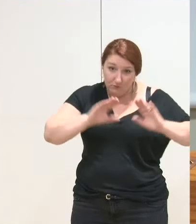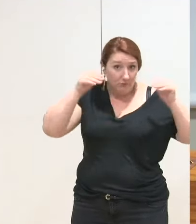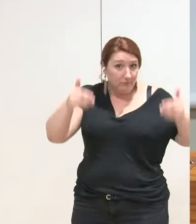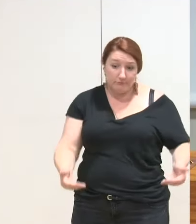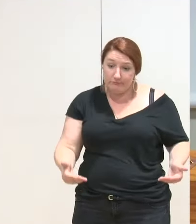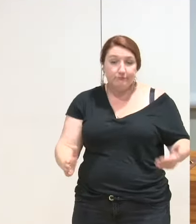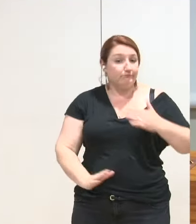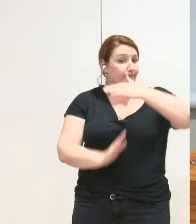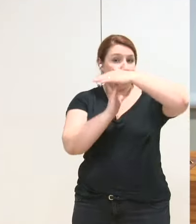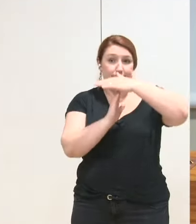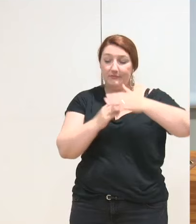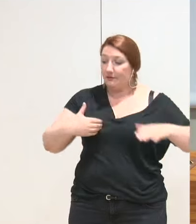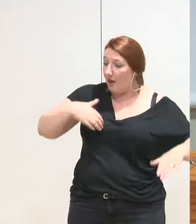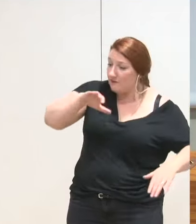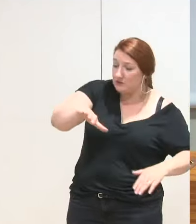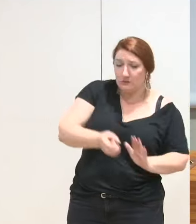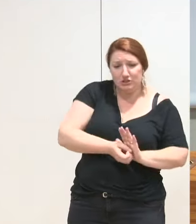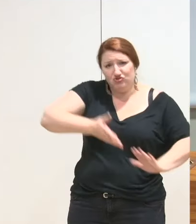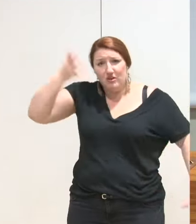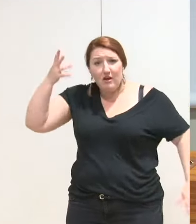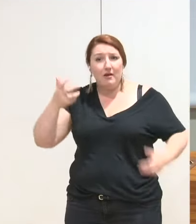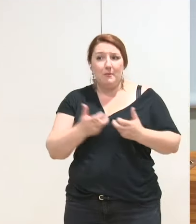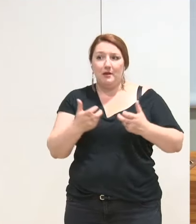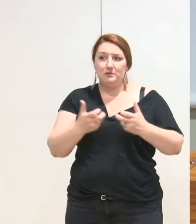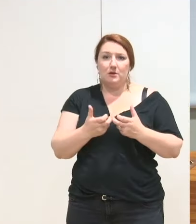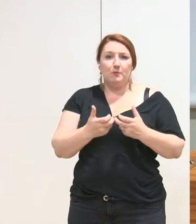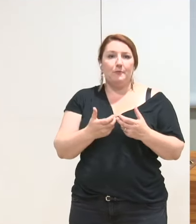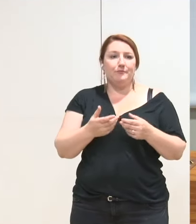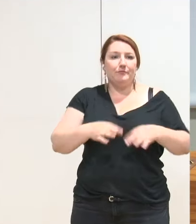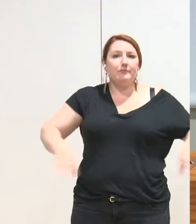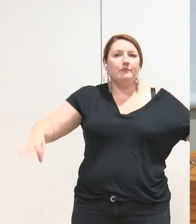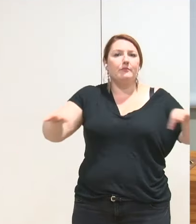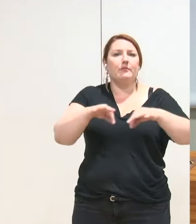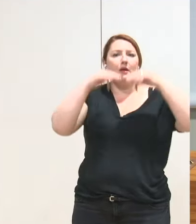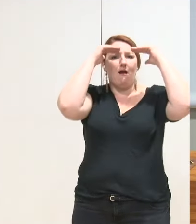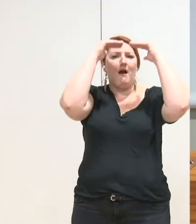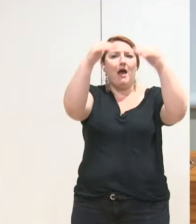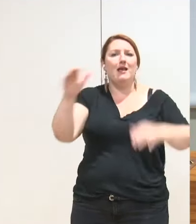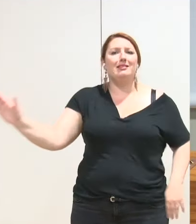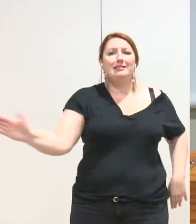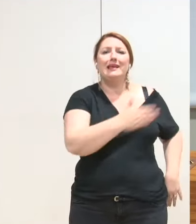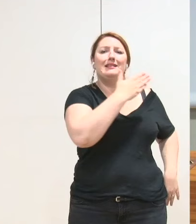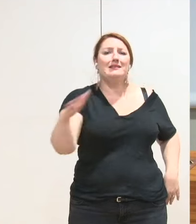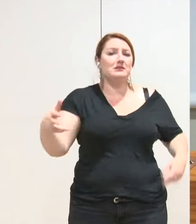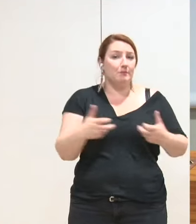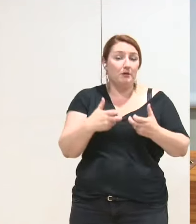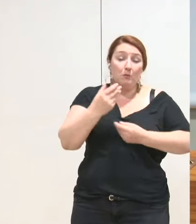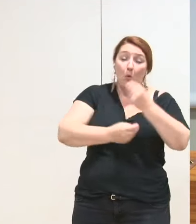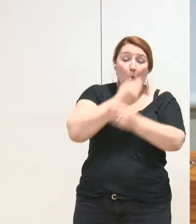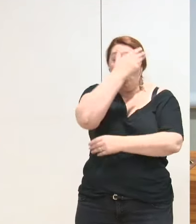d'investissements fort coûteux je pense par exemple à la halle de tennis mais on aurait pu évoquer d'autres d'autres